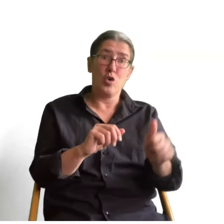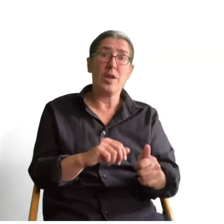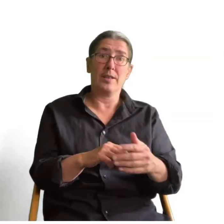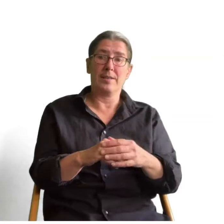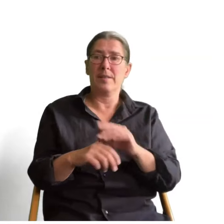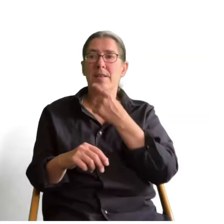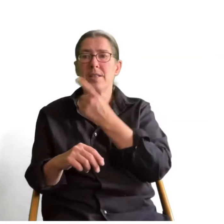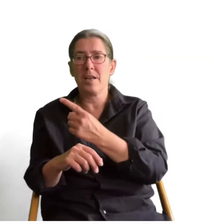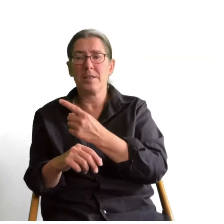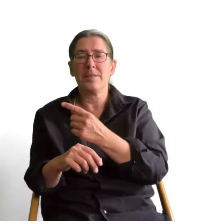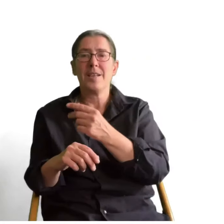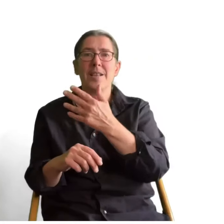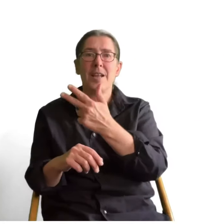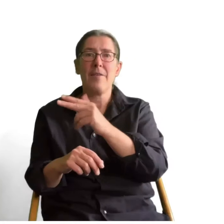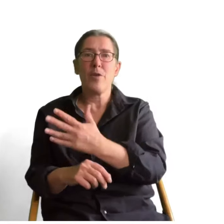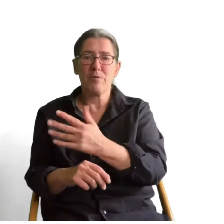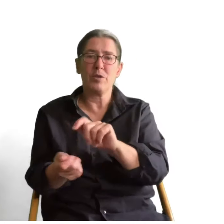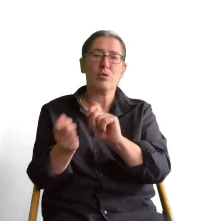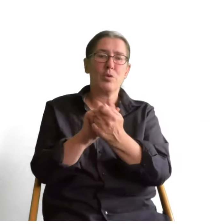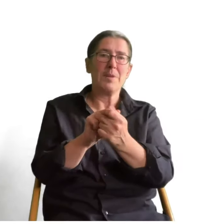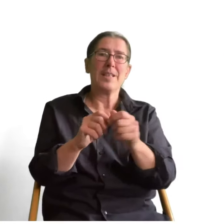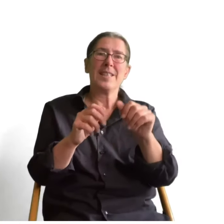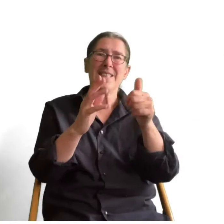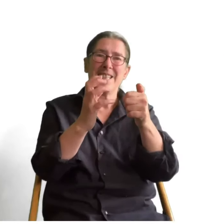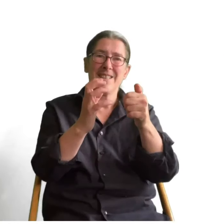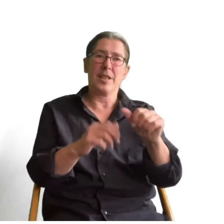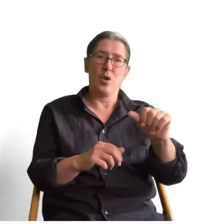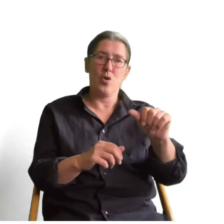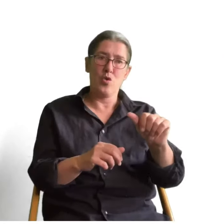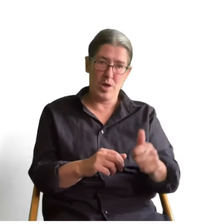dass 3/5 60 Hundertstel sind.